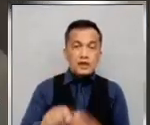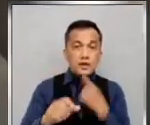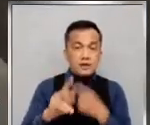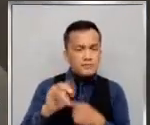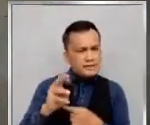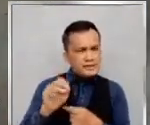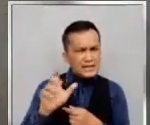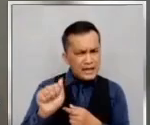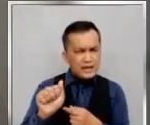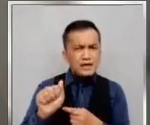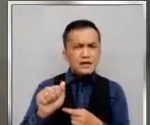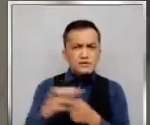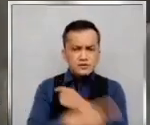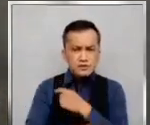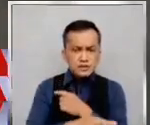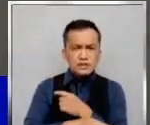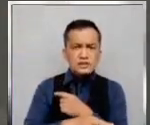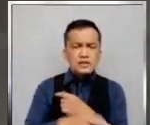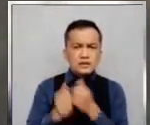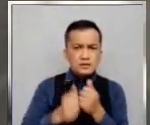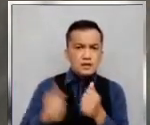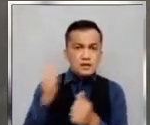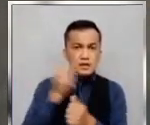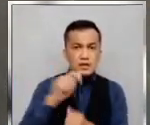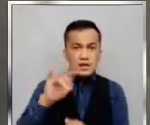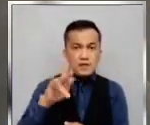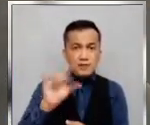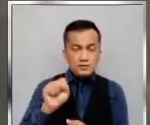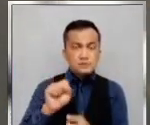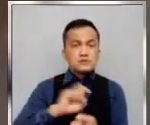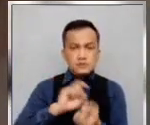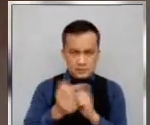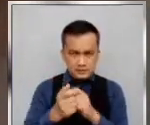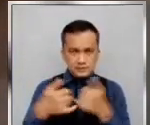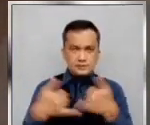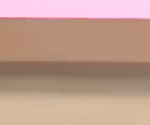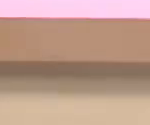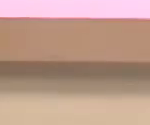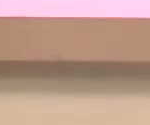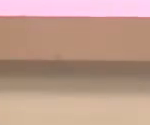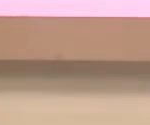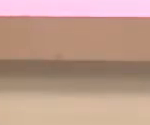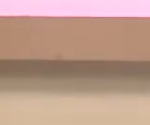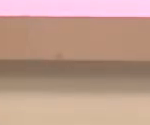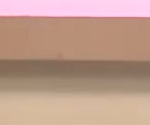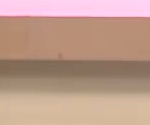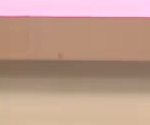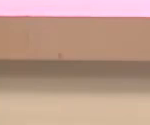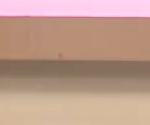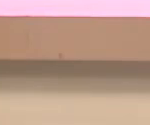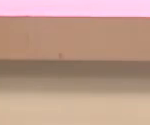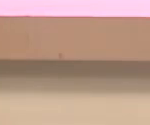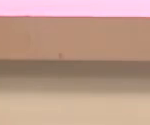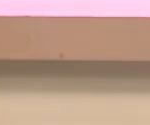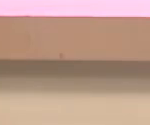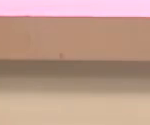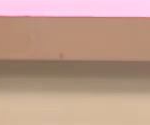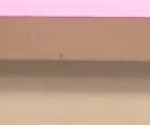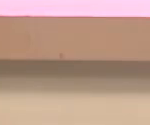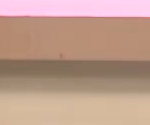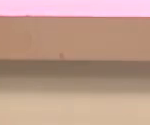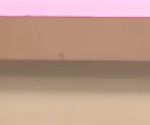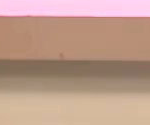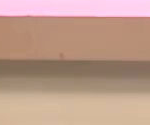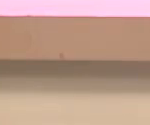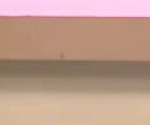na game changer. Dano Tingkungko, Nakatutok, 24 Oras. Magandang balita mga kapuso, kahit ano pa man ang